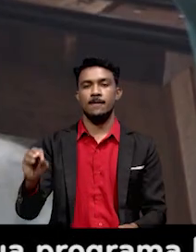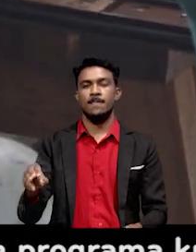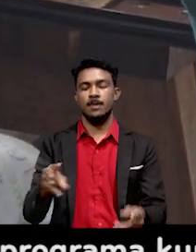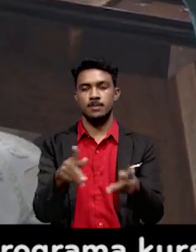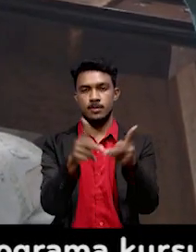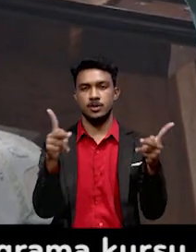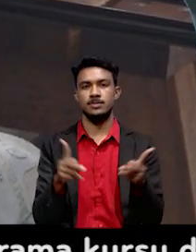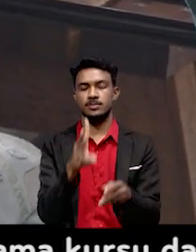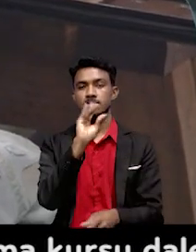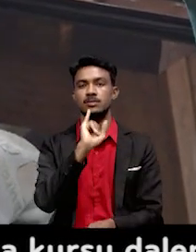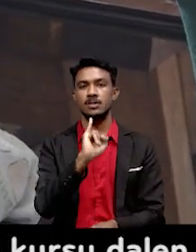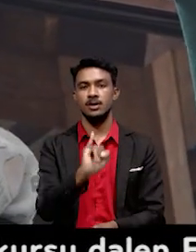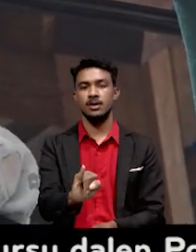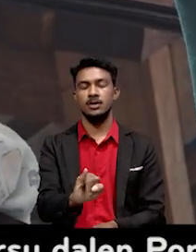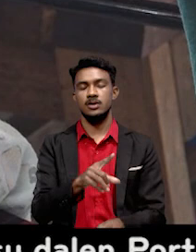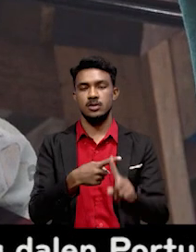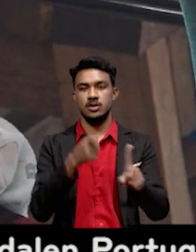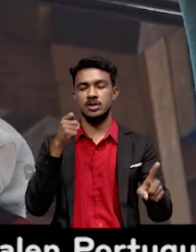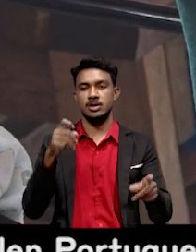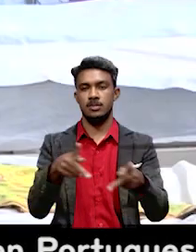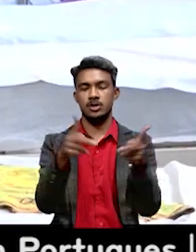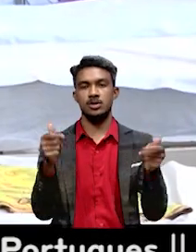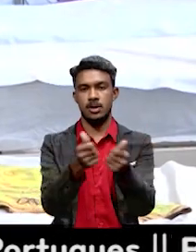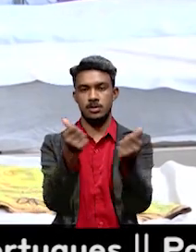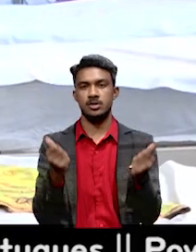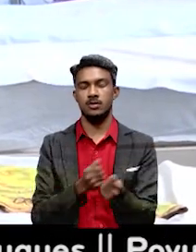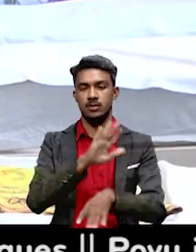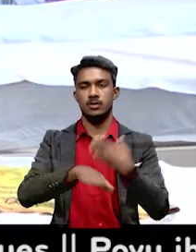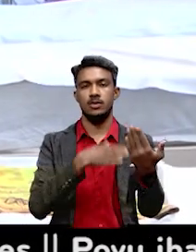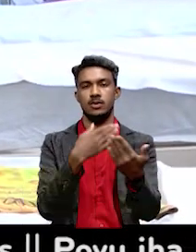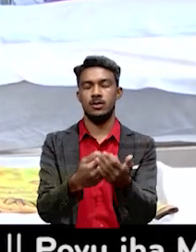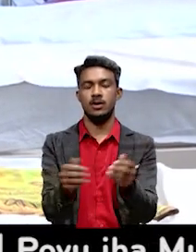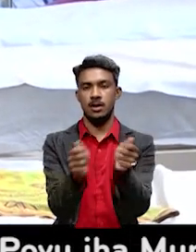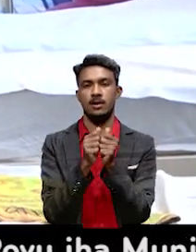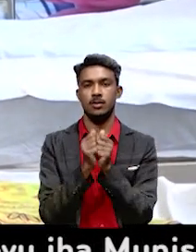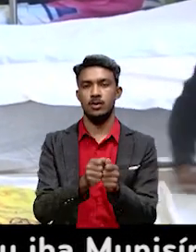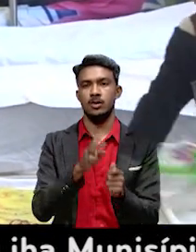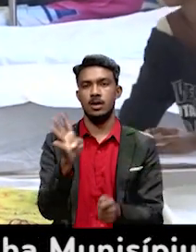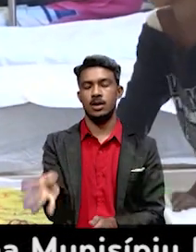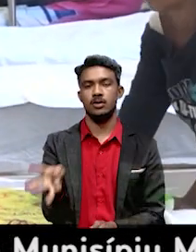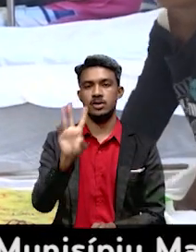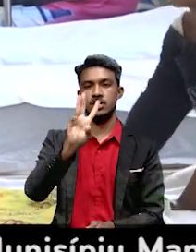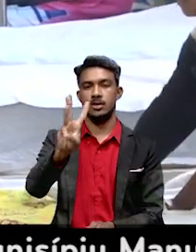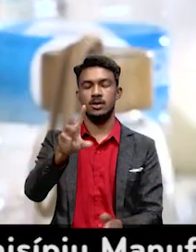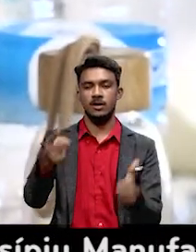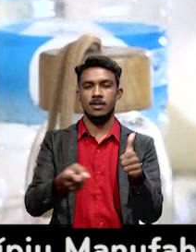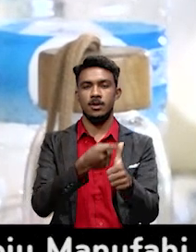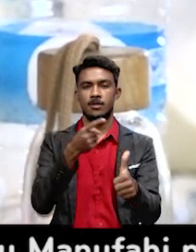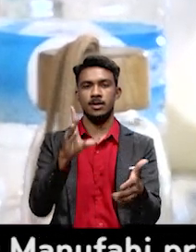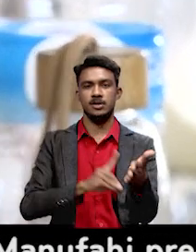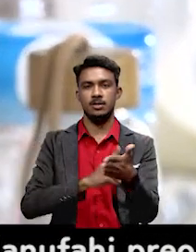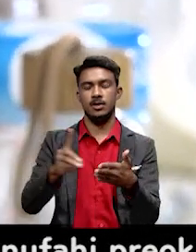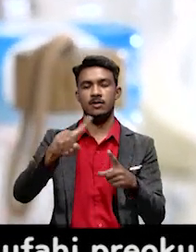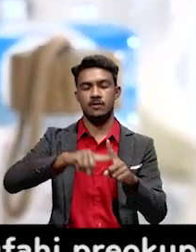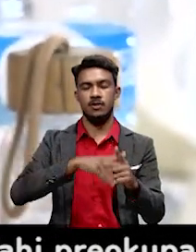caso asliu husi posto administrativo hotu. Ho total caso hat nulo resinen e a primeira semana fulan